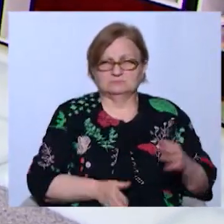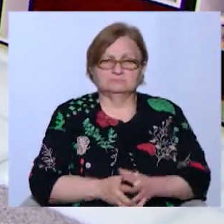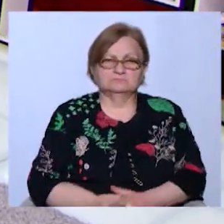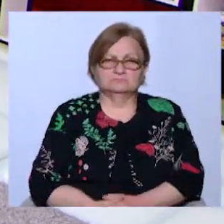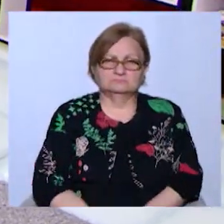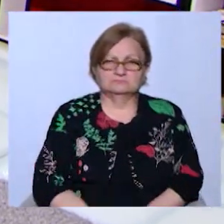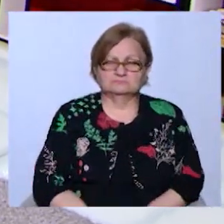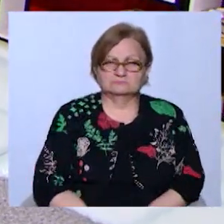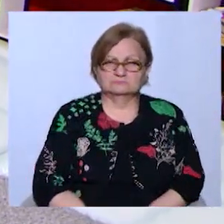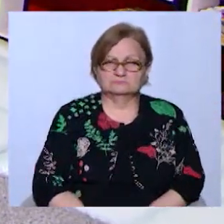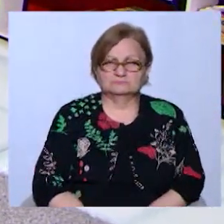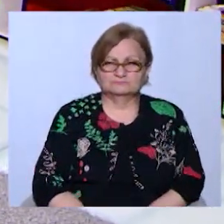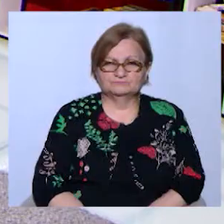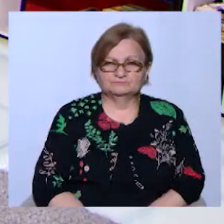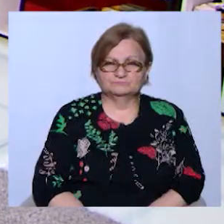გაშლილი კუთხე არის